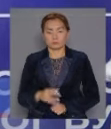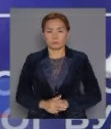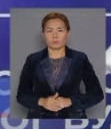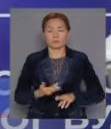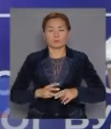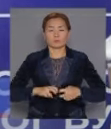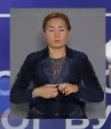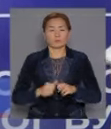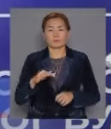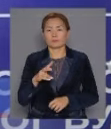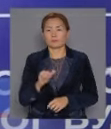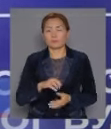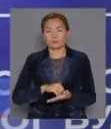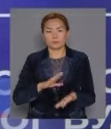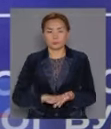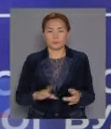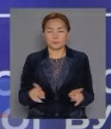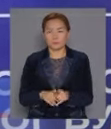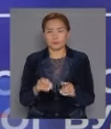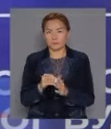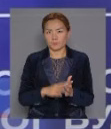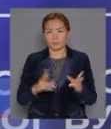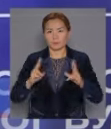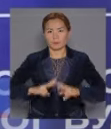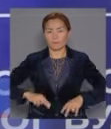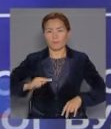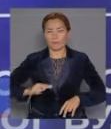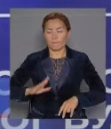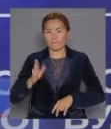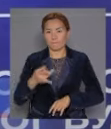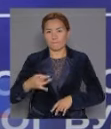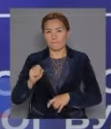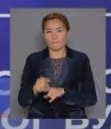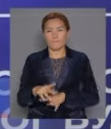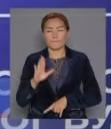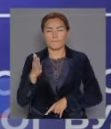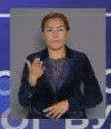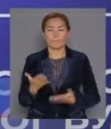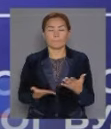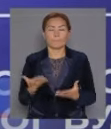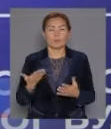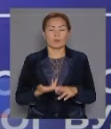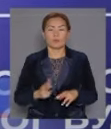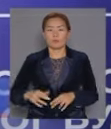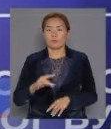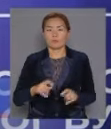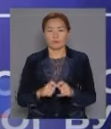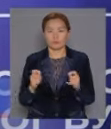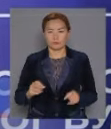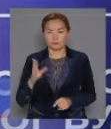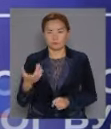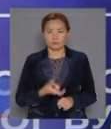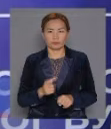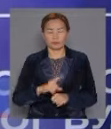мәселені Атырауға да енгізу мәселесін зерттеп, зерделеуді өңірге тапсырма берді. Егер ол орталық Атырауда ашылып жатса, бұл